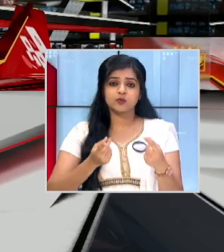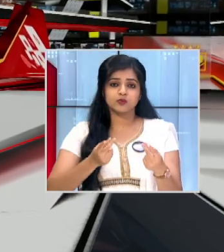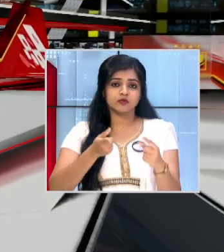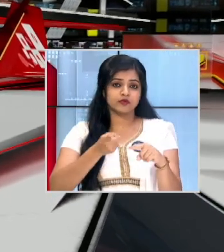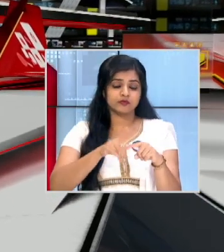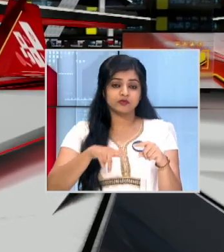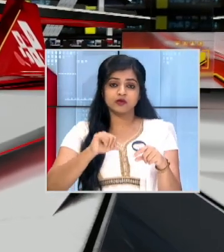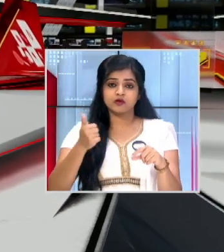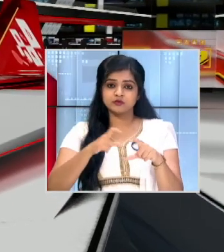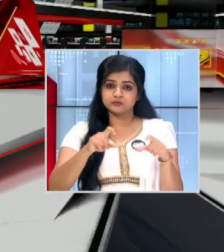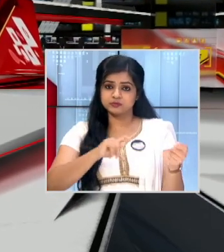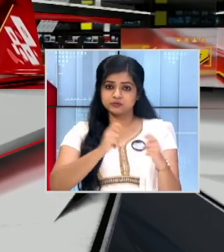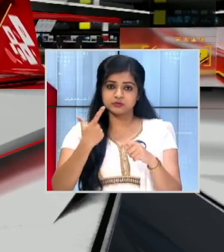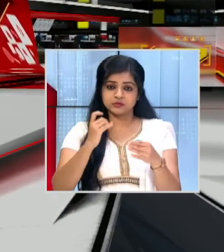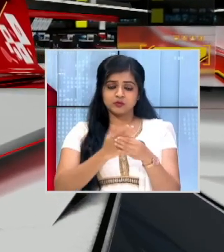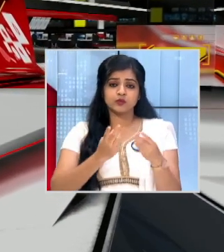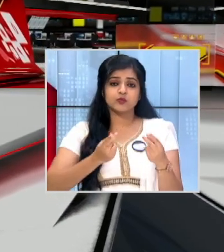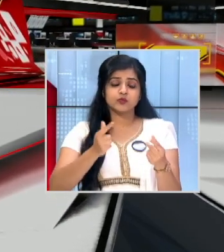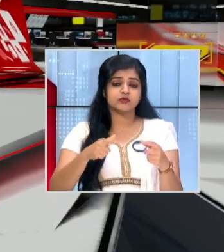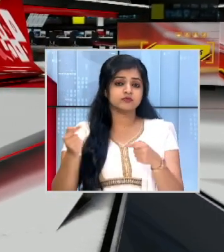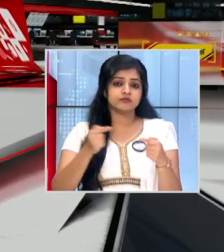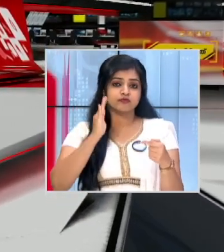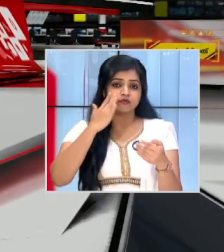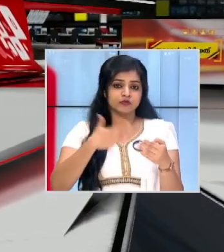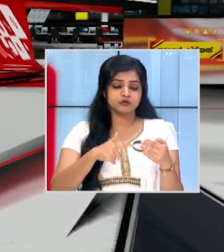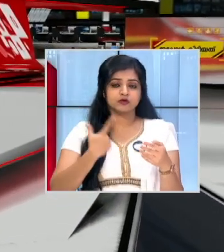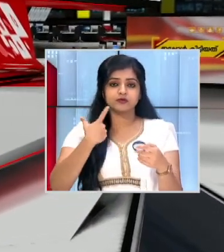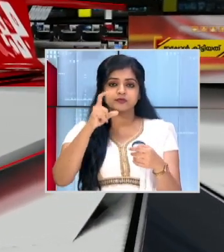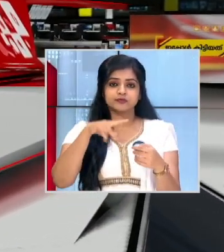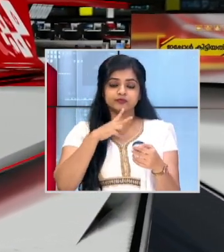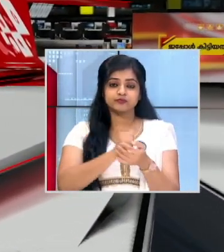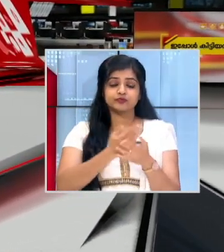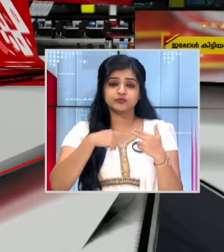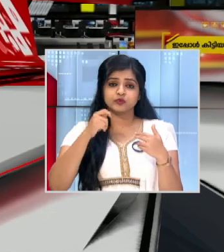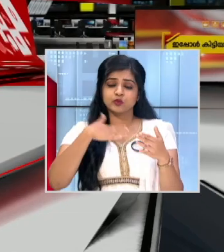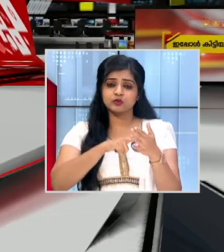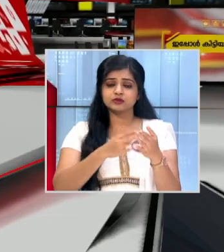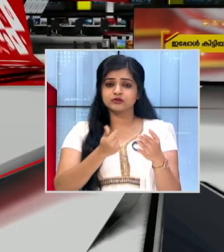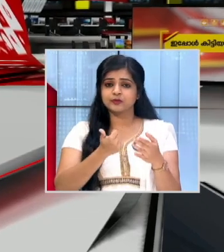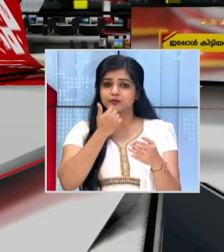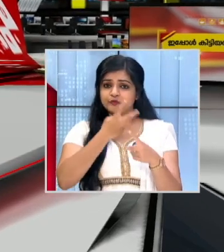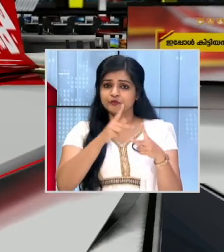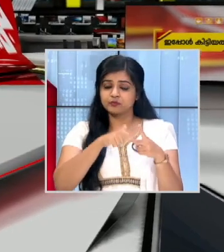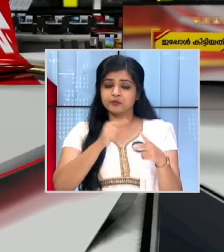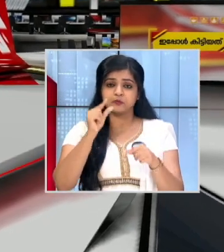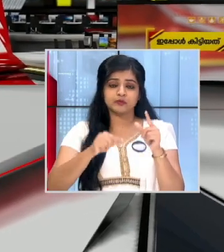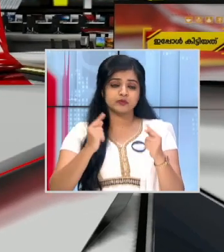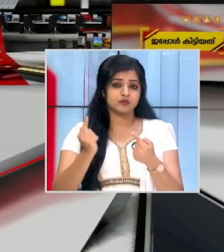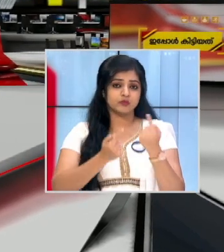മറ്റൊരു ബെഞ്ചിലേക്ക് മാറേണ്ട കേസ് ധൃതിപ്പെട്ട് പരിഗണിച്ചുവെന്നും ആക്ഷേപം. ജുഡീഷ്യറിയിലെ പുഴുക്കുത്തുകൾക്കെതിരെ ജനങ്ങൾ